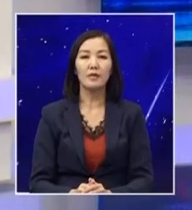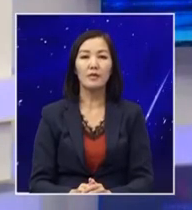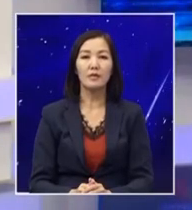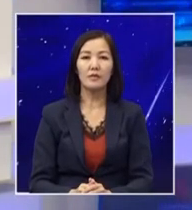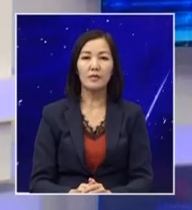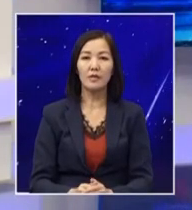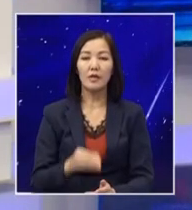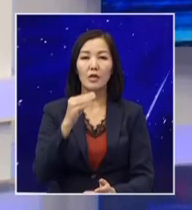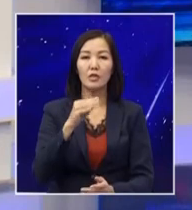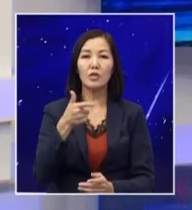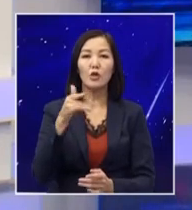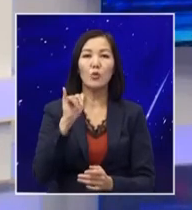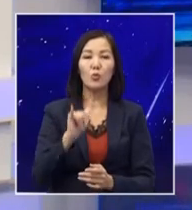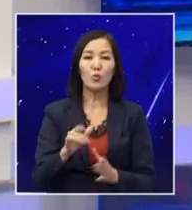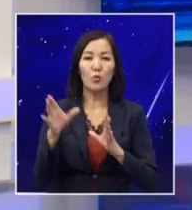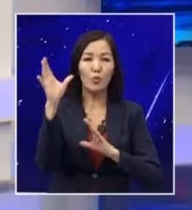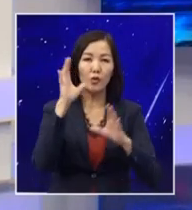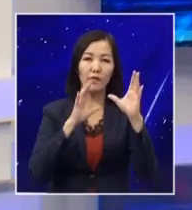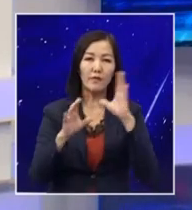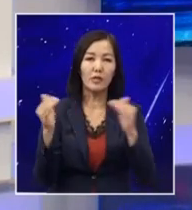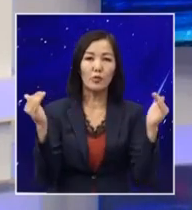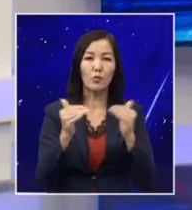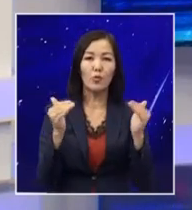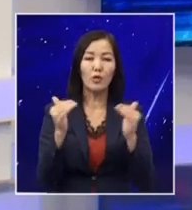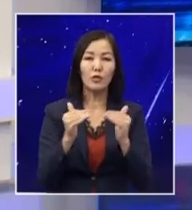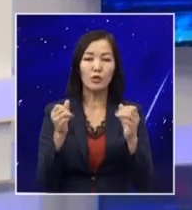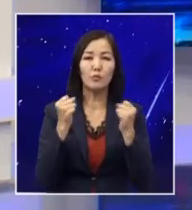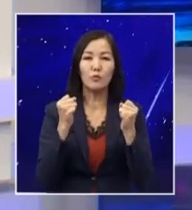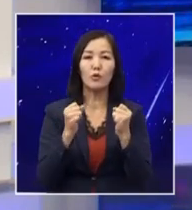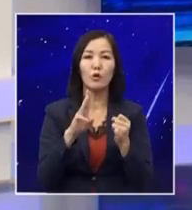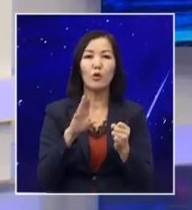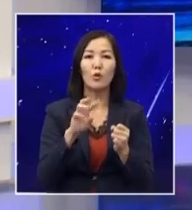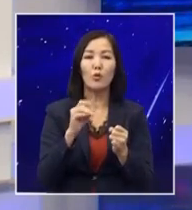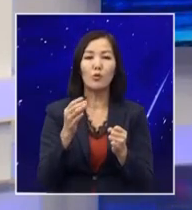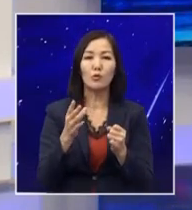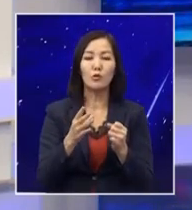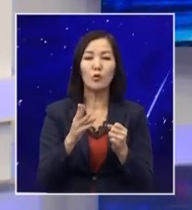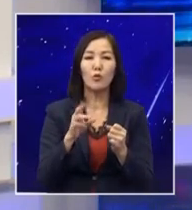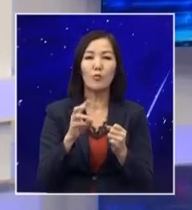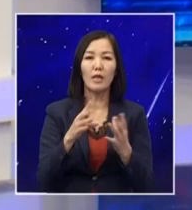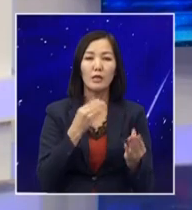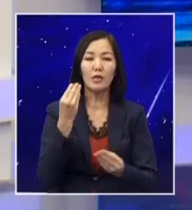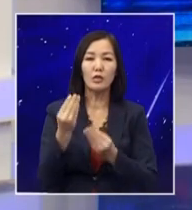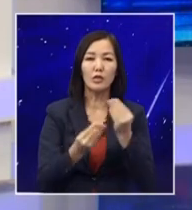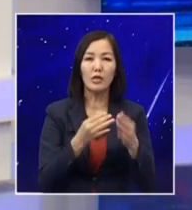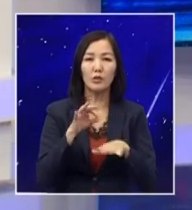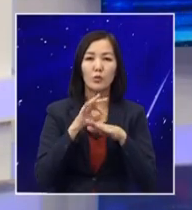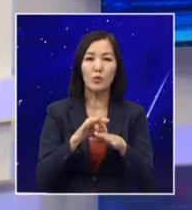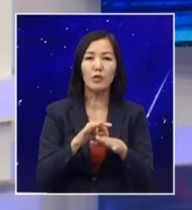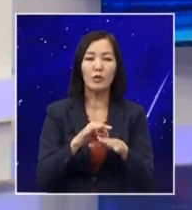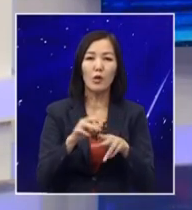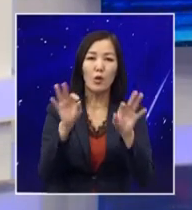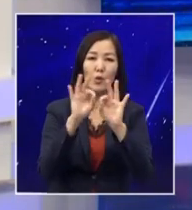Ілияс Жансүгіров атындағы Жетісу университеті мен колледжінің білімгерлері арасында 9 құмалақтан жарыс өтті. Ұлттық өнерімізді